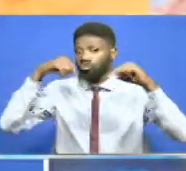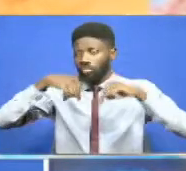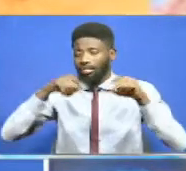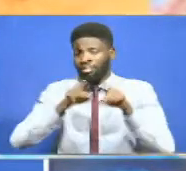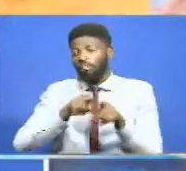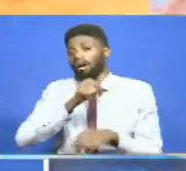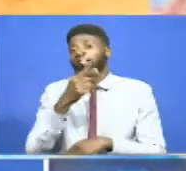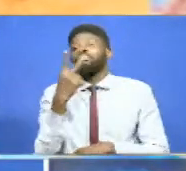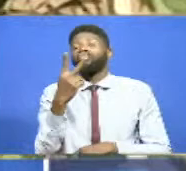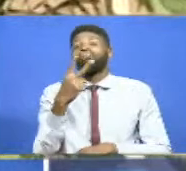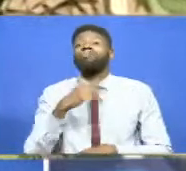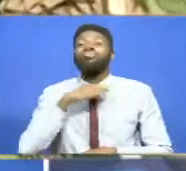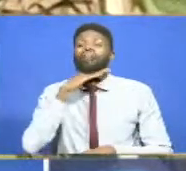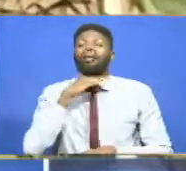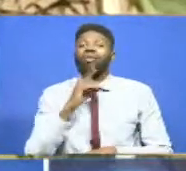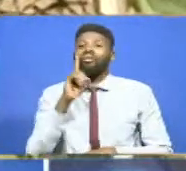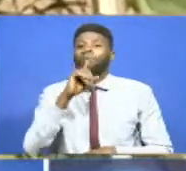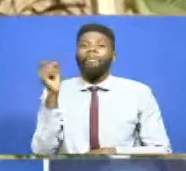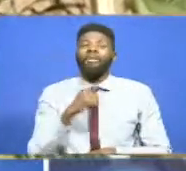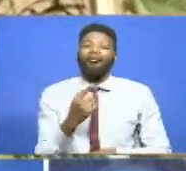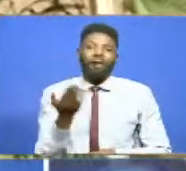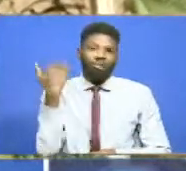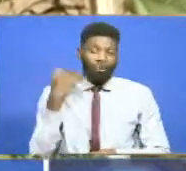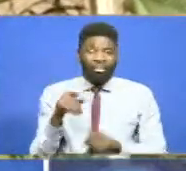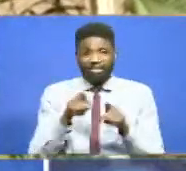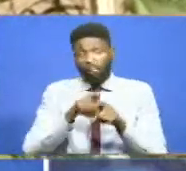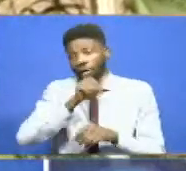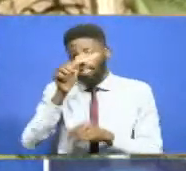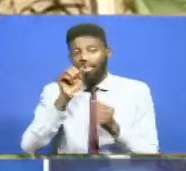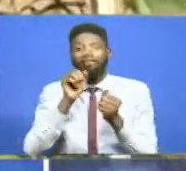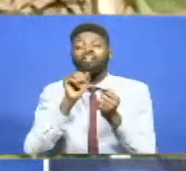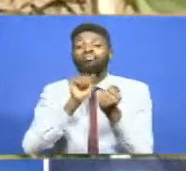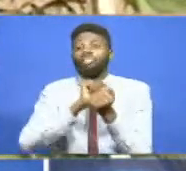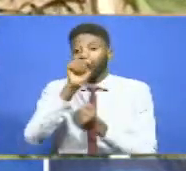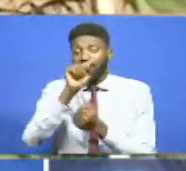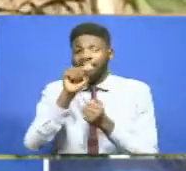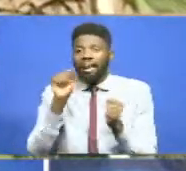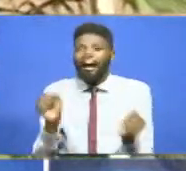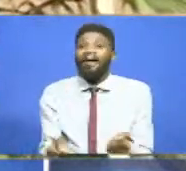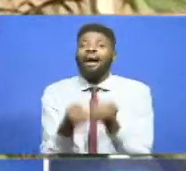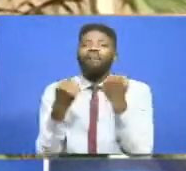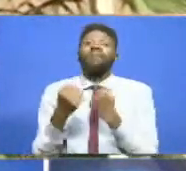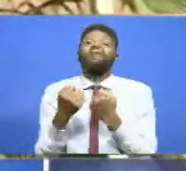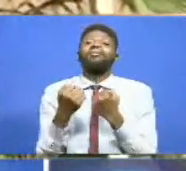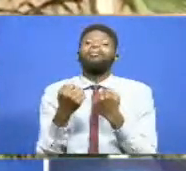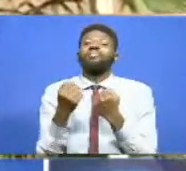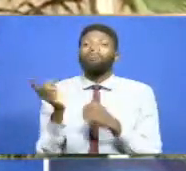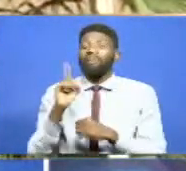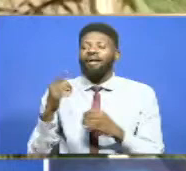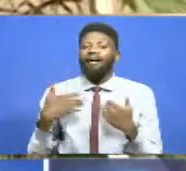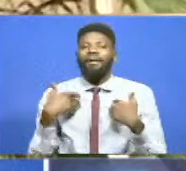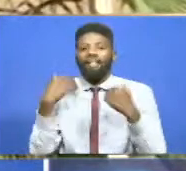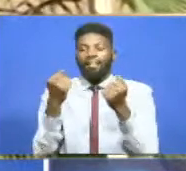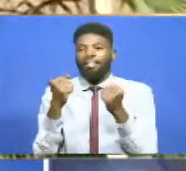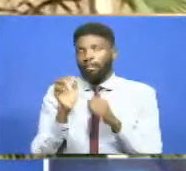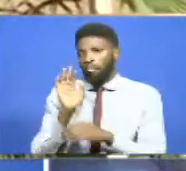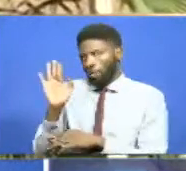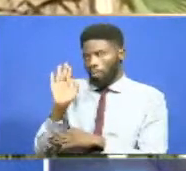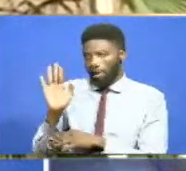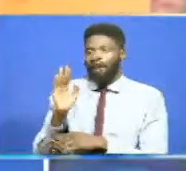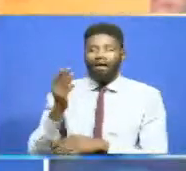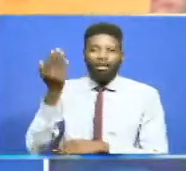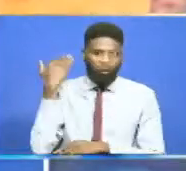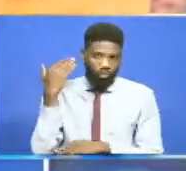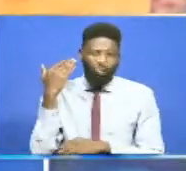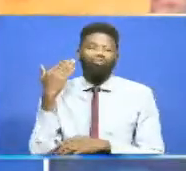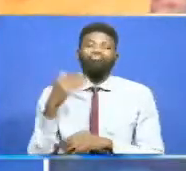kati ya muda wa mwezi mmoja, huko vifo 15 vikiripotiwa kutoka takwimu za Wizara ya Afya. Katika muda wa